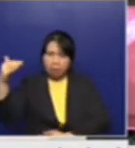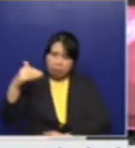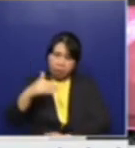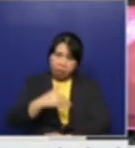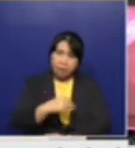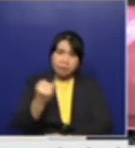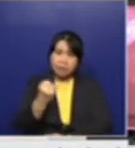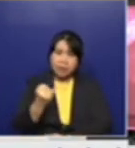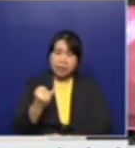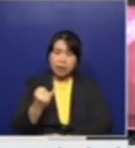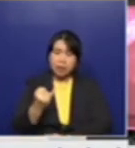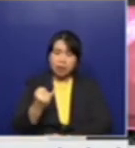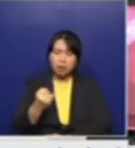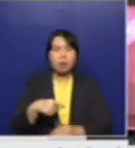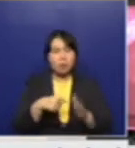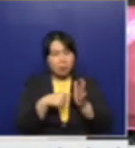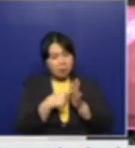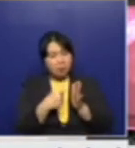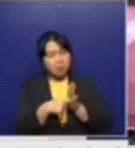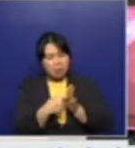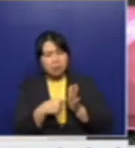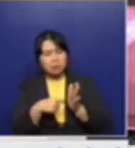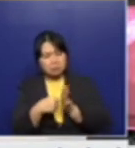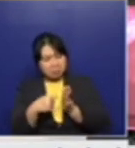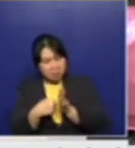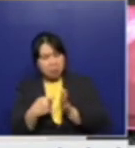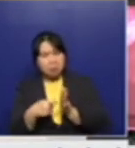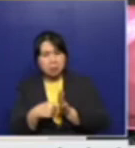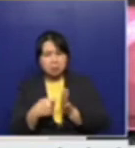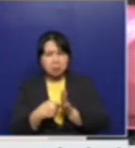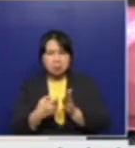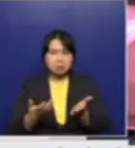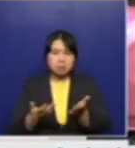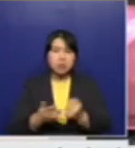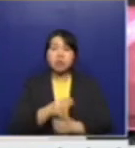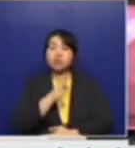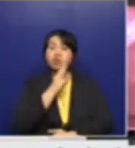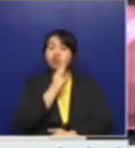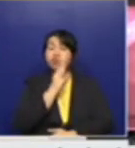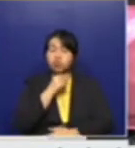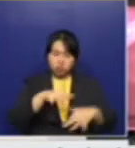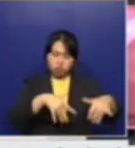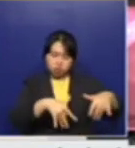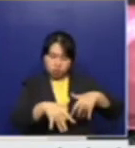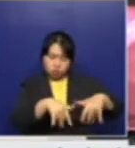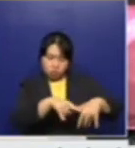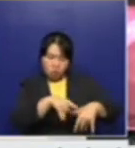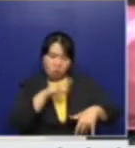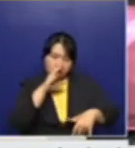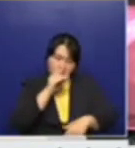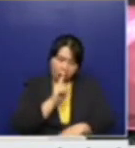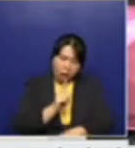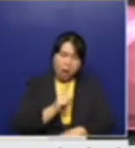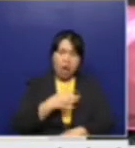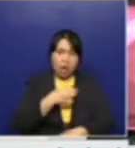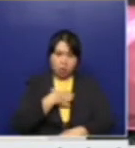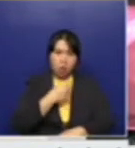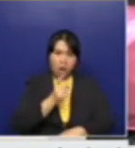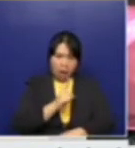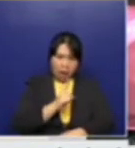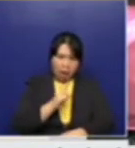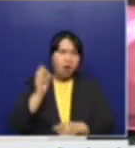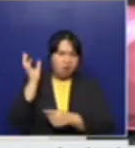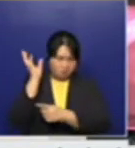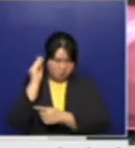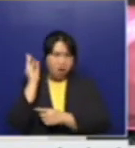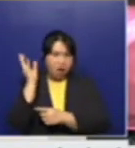นะครับแล้วมาอ้างนะครับเพราะฉะนั้นการที่จะช่วยกันรับฟังความคิดเห็นของนักศึกษาเพื่อป้องกันไม่ให้เกิด